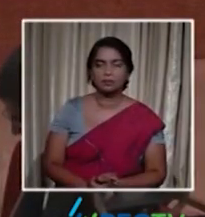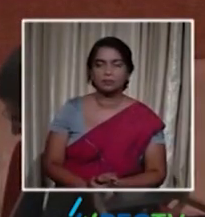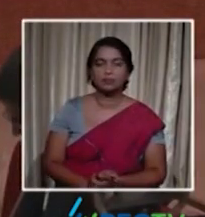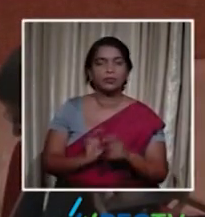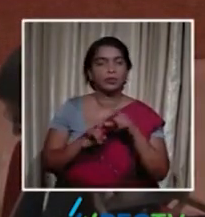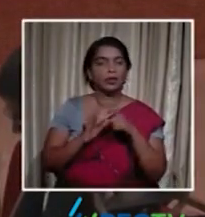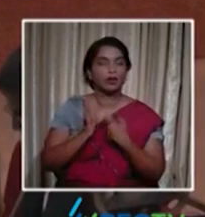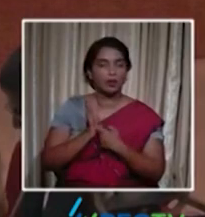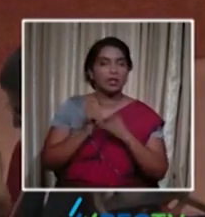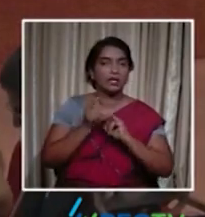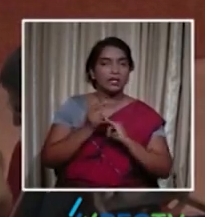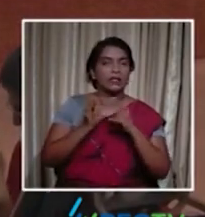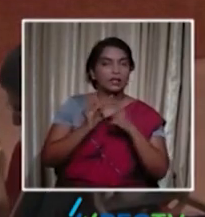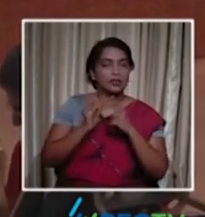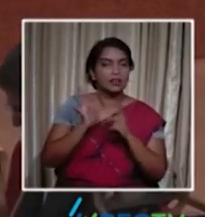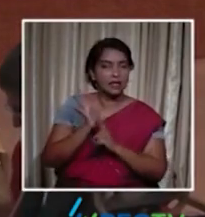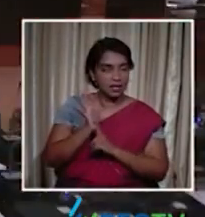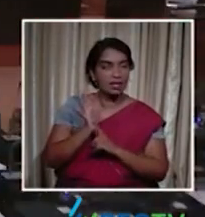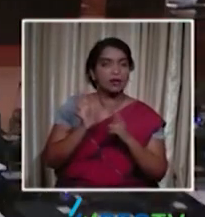Honorable සෙල්වරාජා ගජේන්ද්‍රන්.